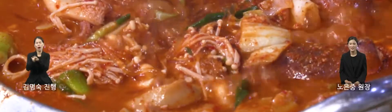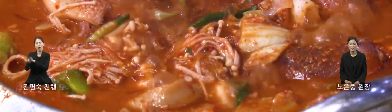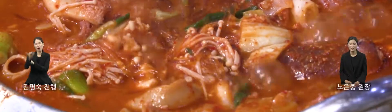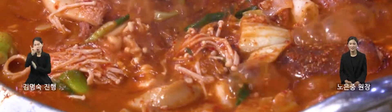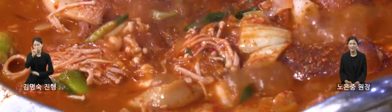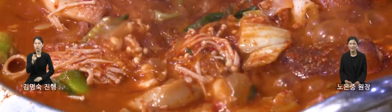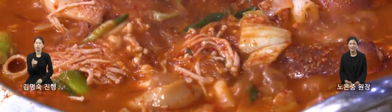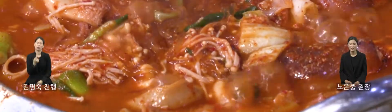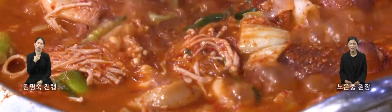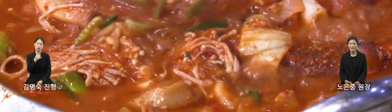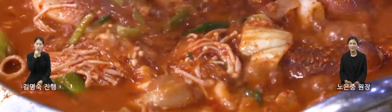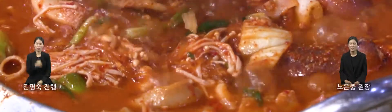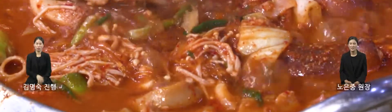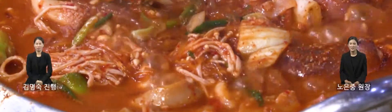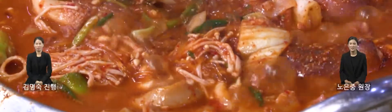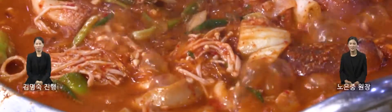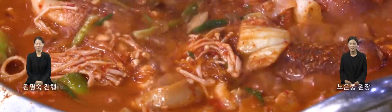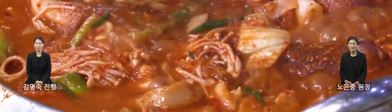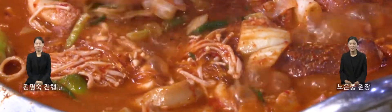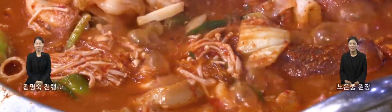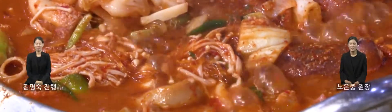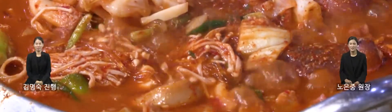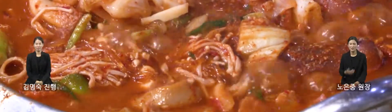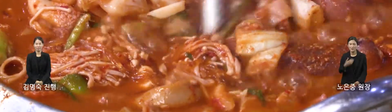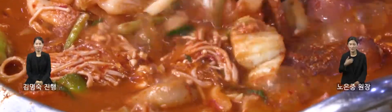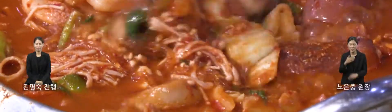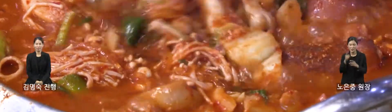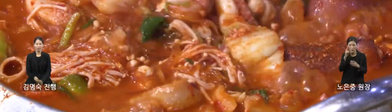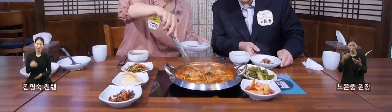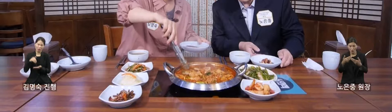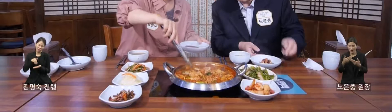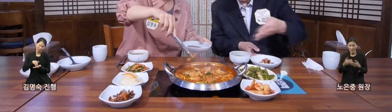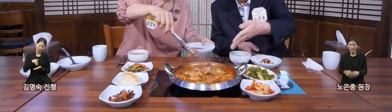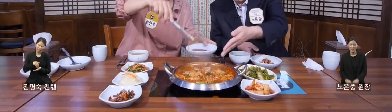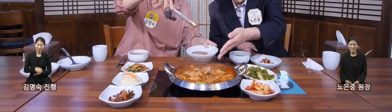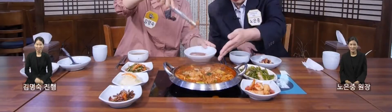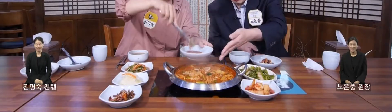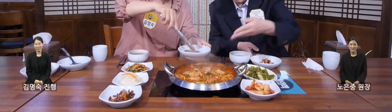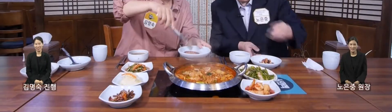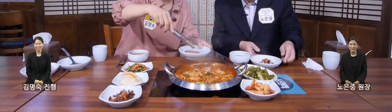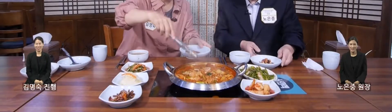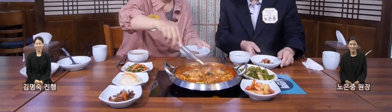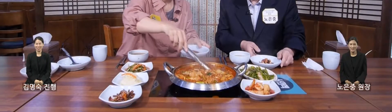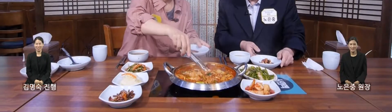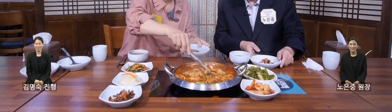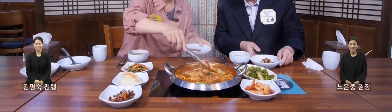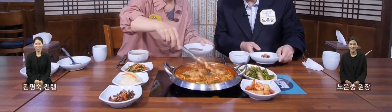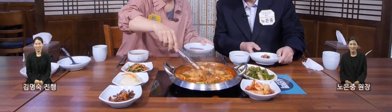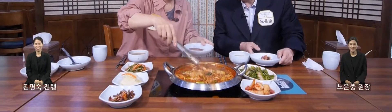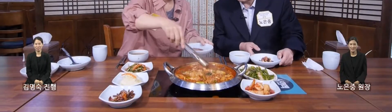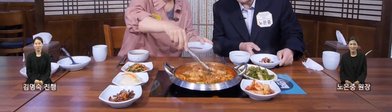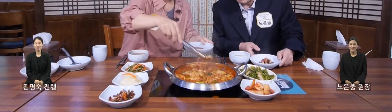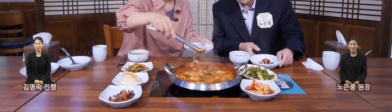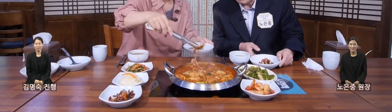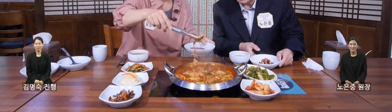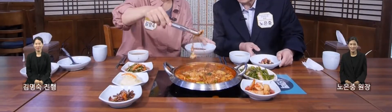저 다 주셔가지고 네, 오는 것 같은데. 네. 아, 이렇게 후회가 막심하네요, 네. 원장님. 여기 좀. 조금 분양